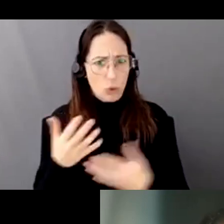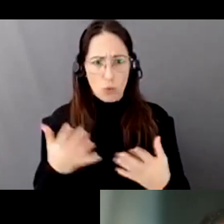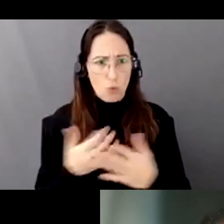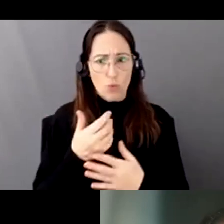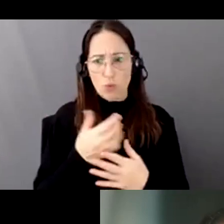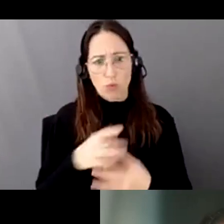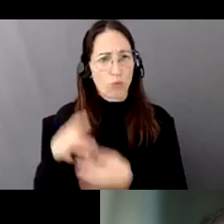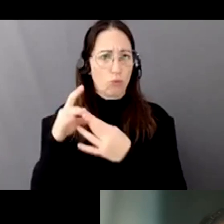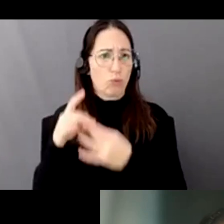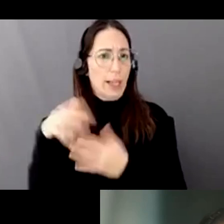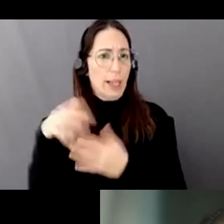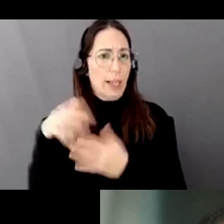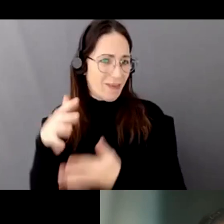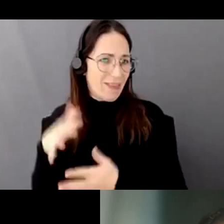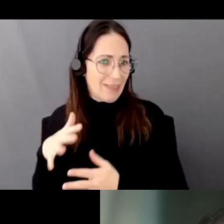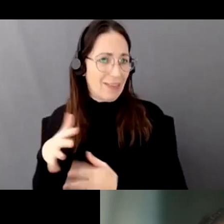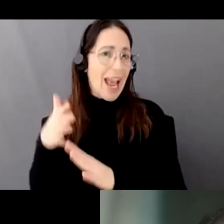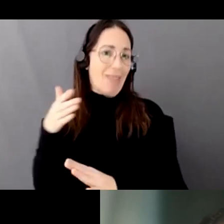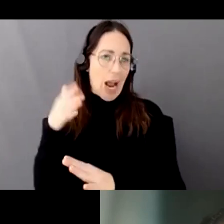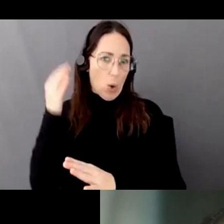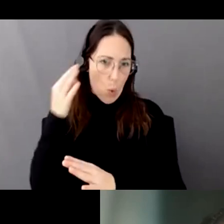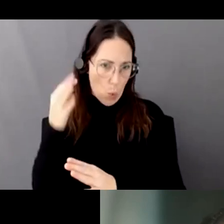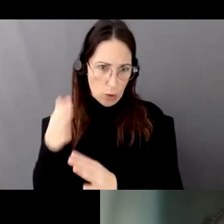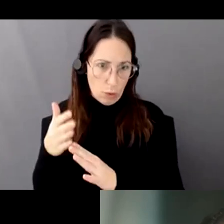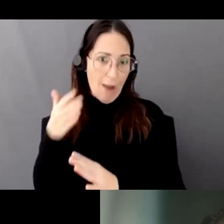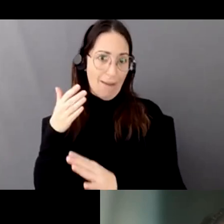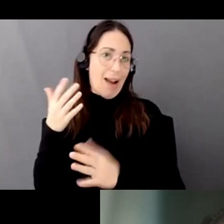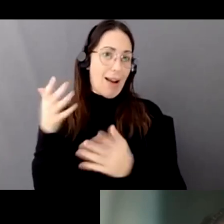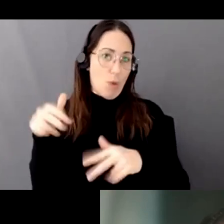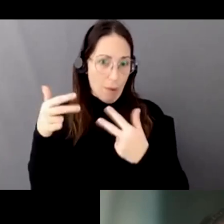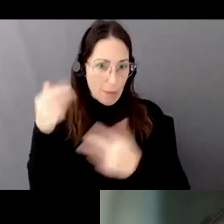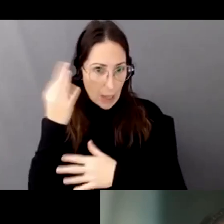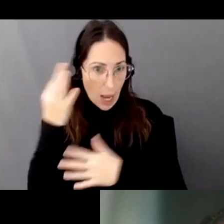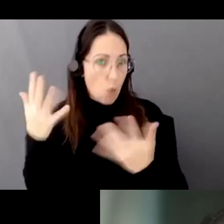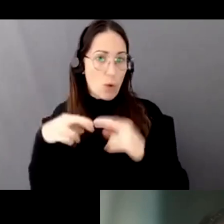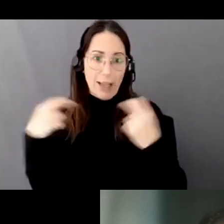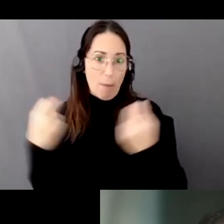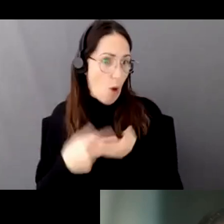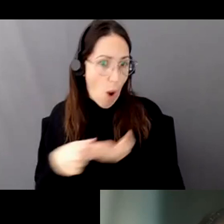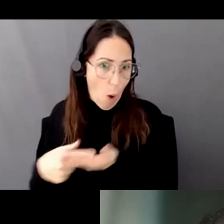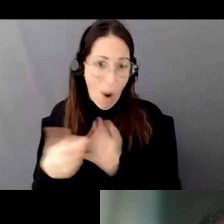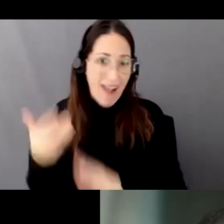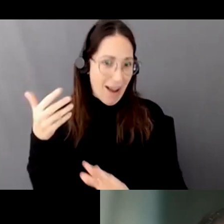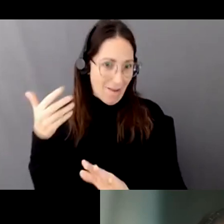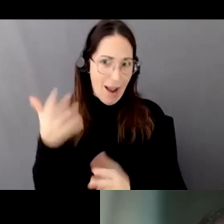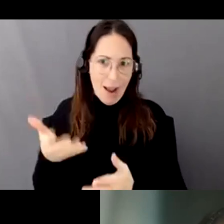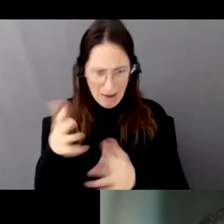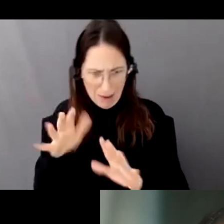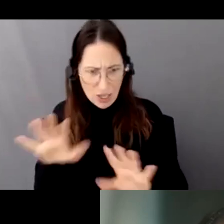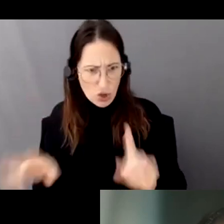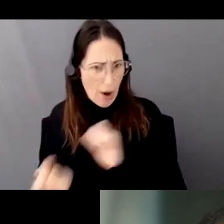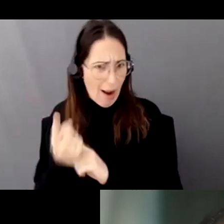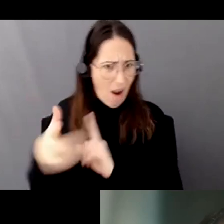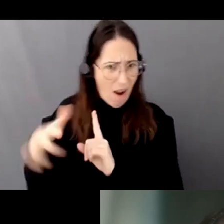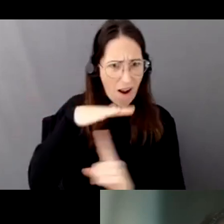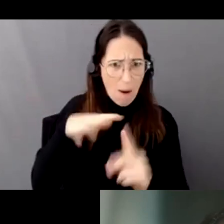cas des études que vous avez faites avant le cours ou pendant vos webinaires ou tables rondes, est-ce que vous avez eu des cas où les